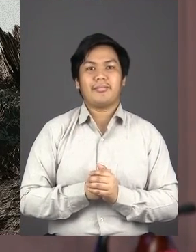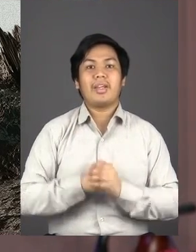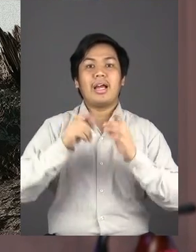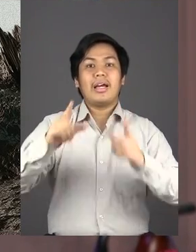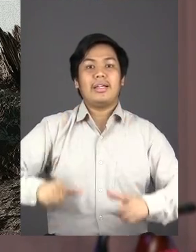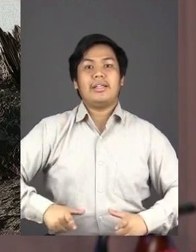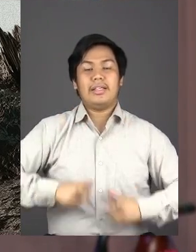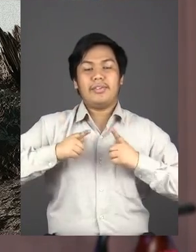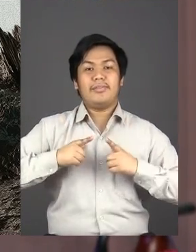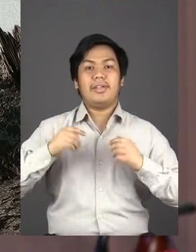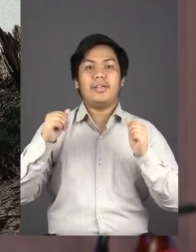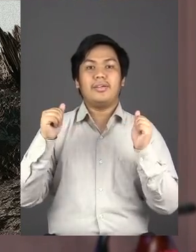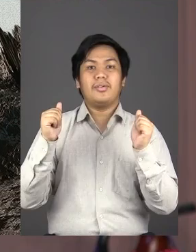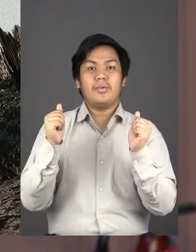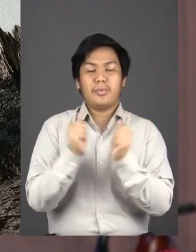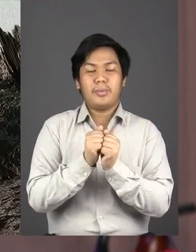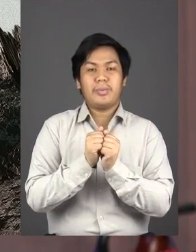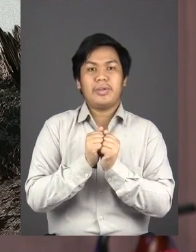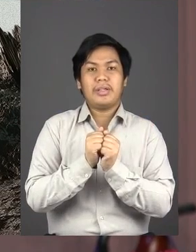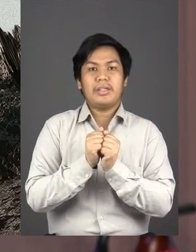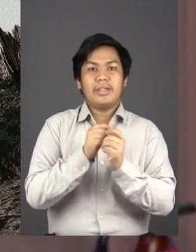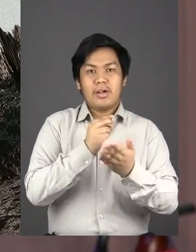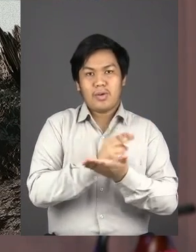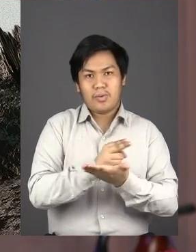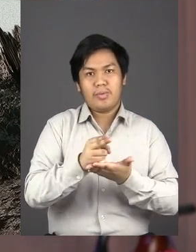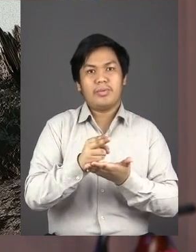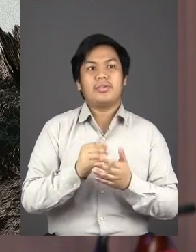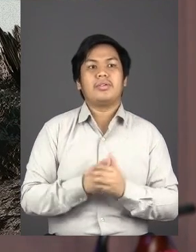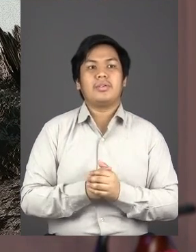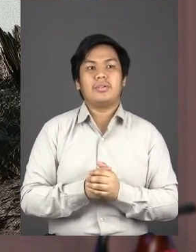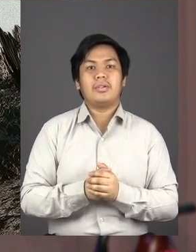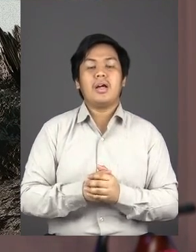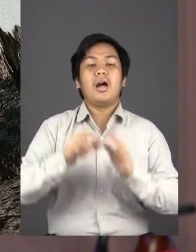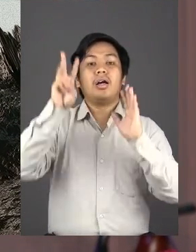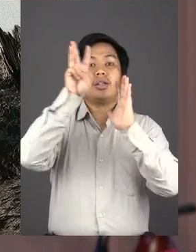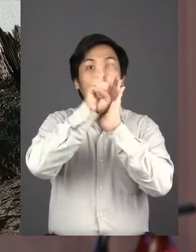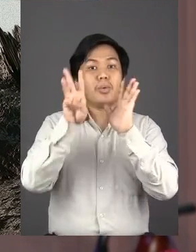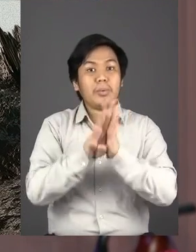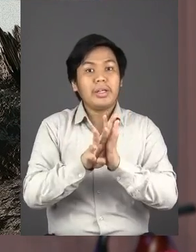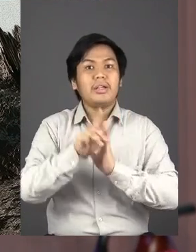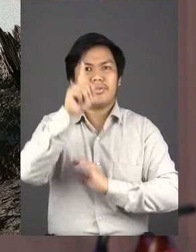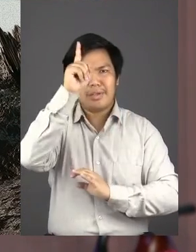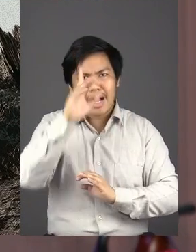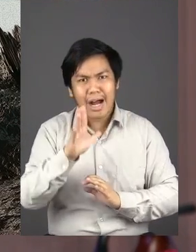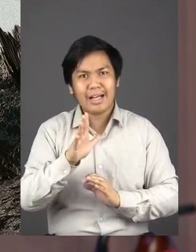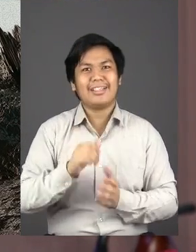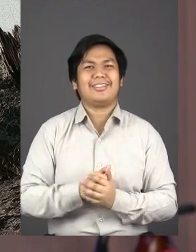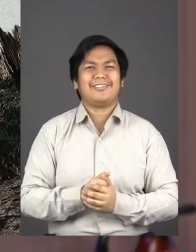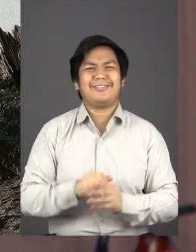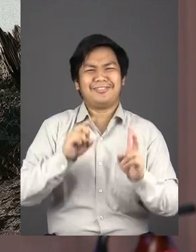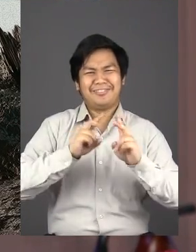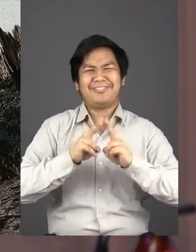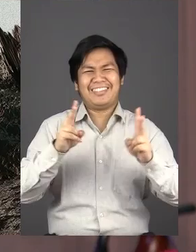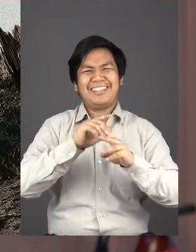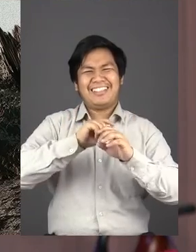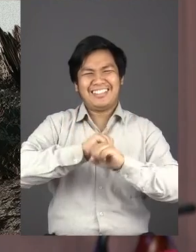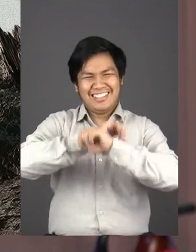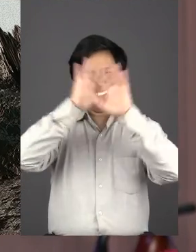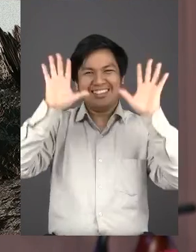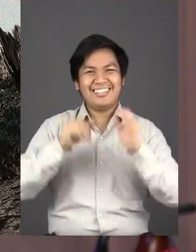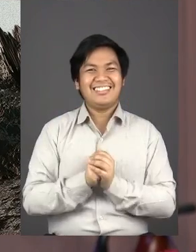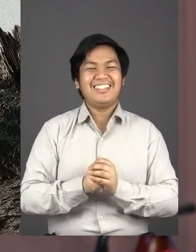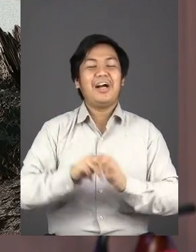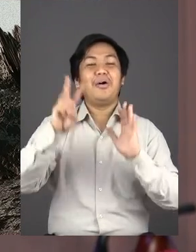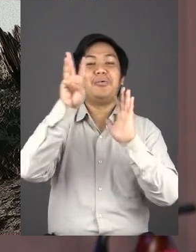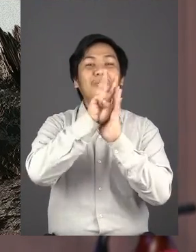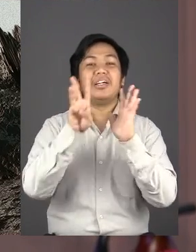Pamumuhay ng may kabanalan. 1 Thessalonians 4:3. This is the will of God. Ang linaw, no? For this is the